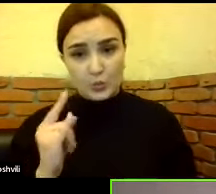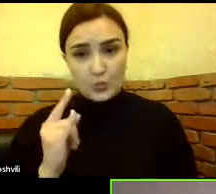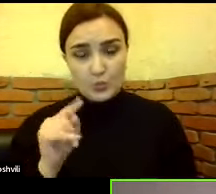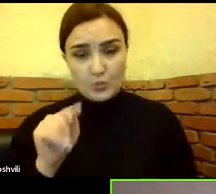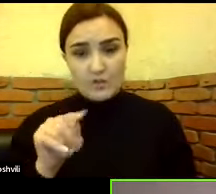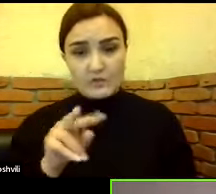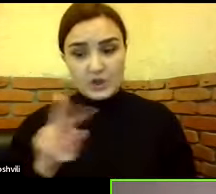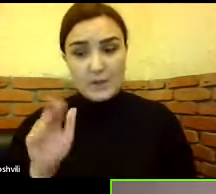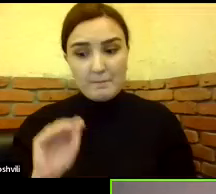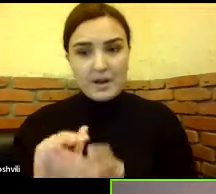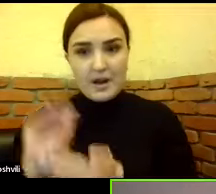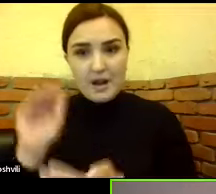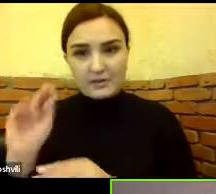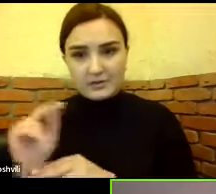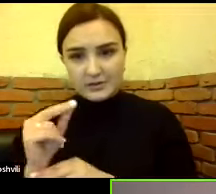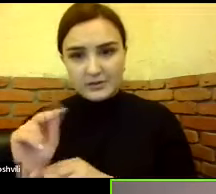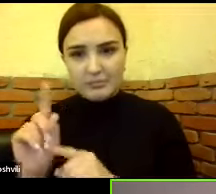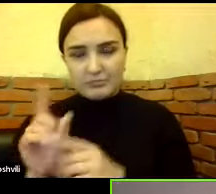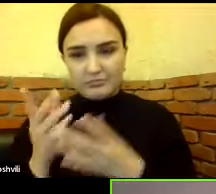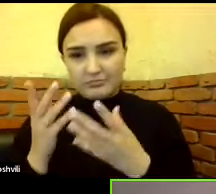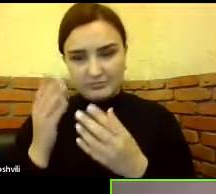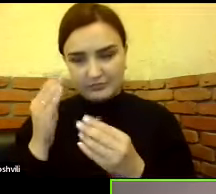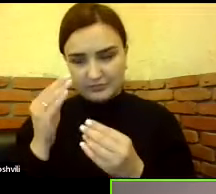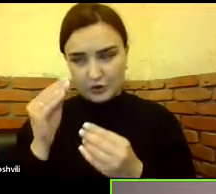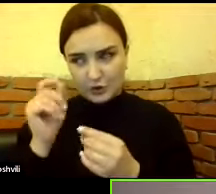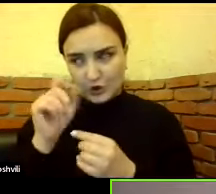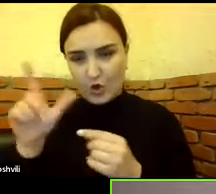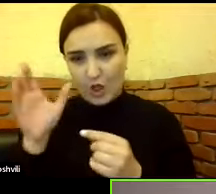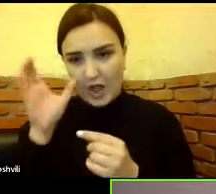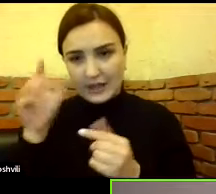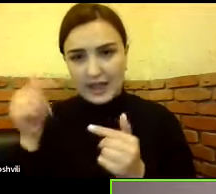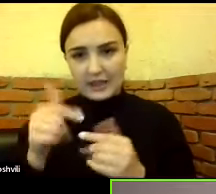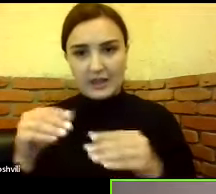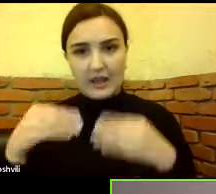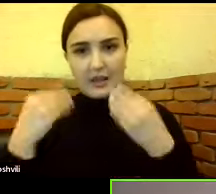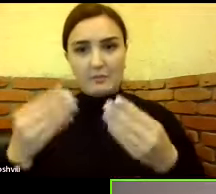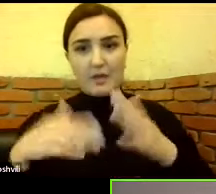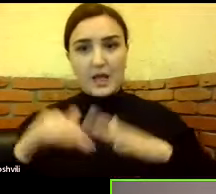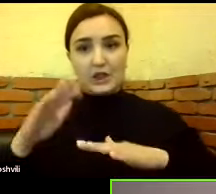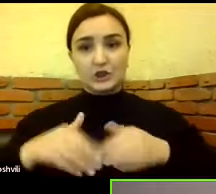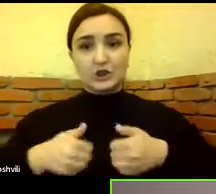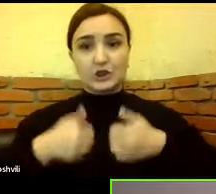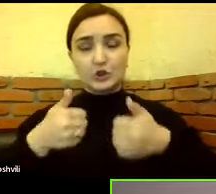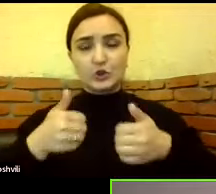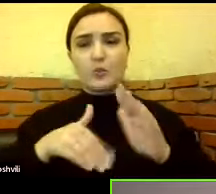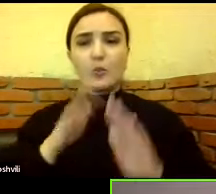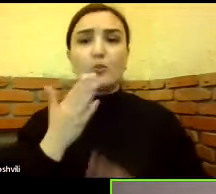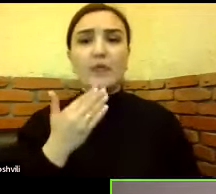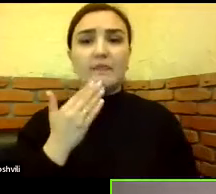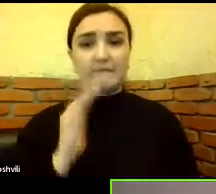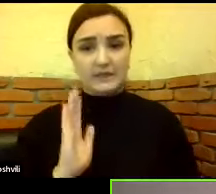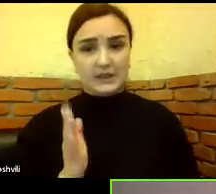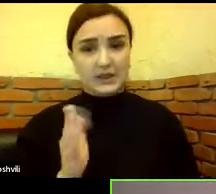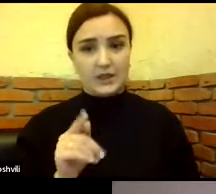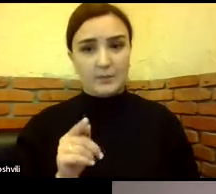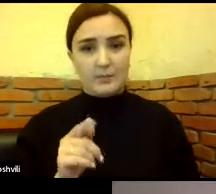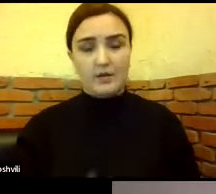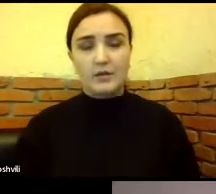გაზრდი, თუნდაც სკოლები შეუწყობენ ამ განათლებას ხელს, ძალიან ბევრი რაღაც ალბათ უფრო მარტივი იქნება მომავალში.